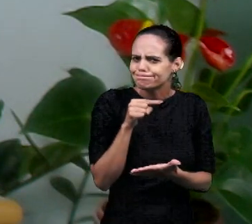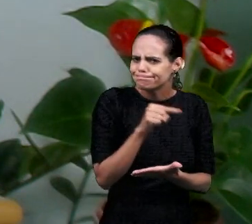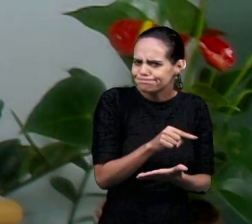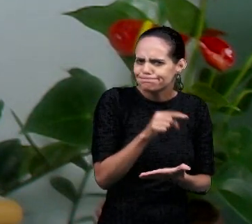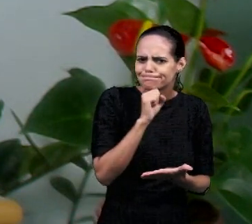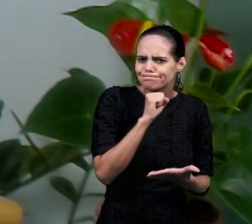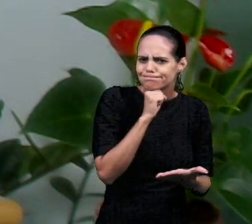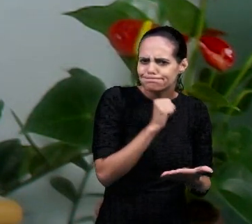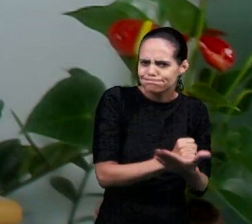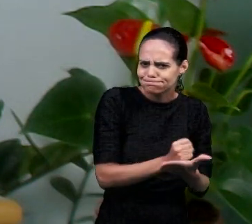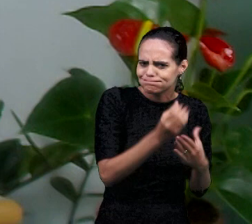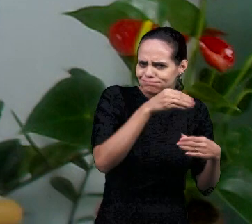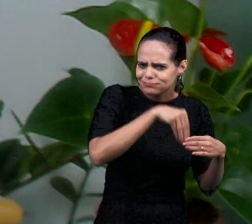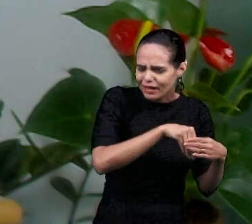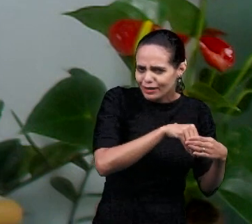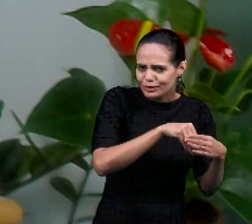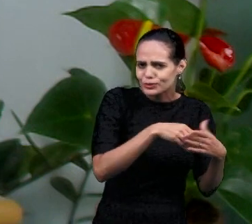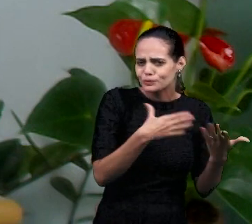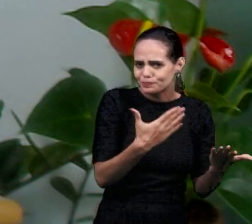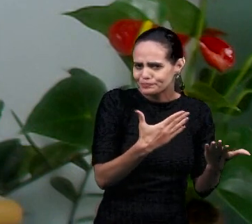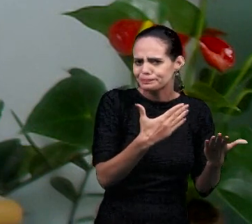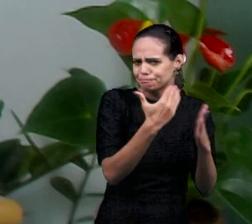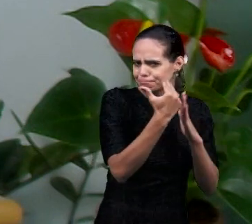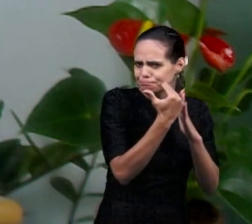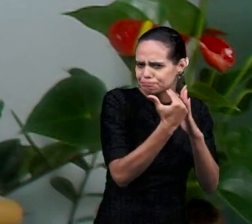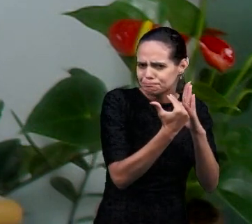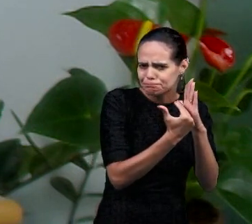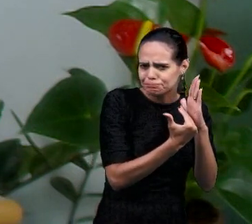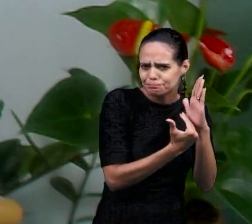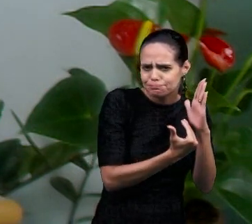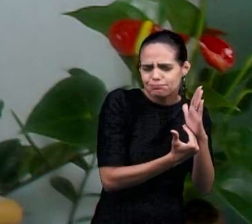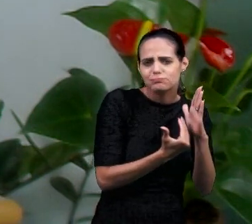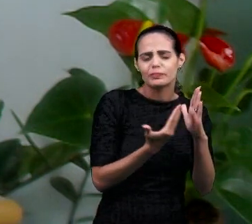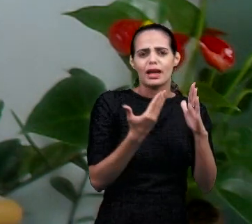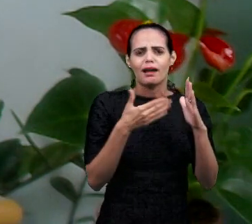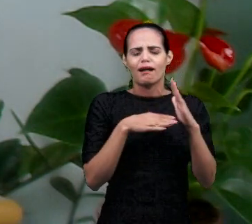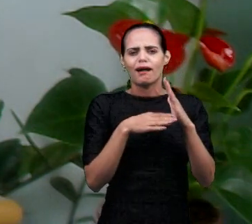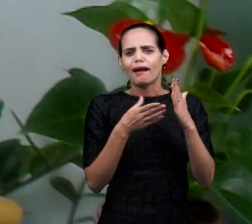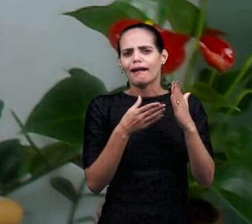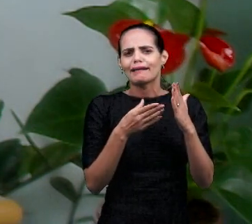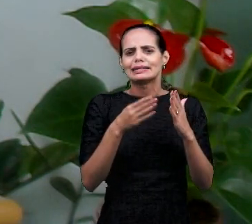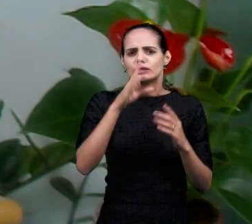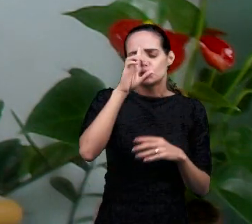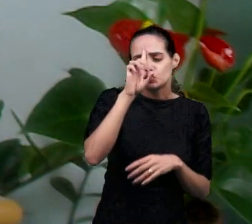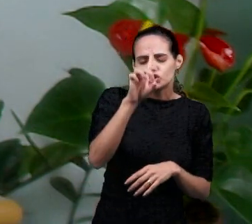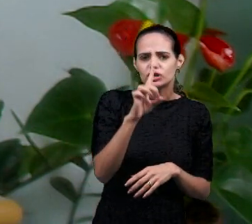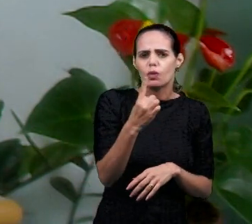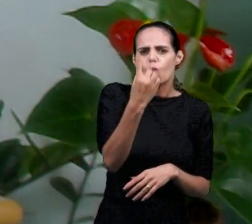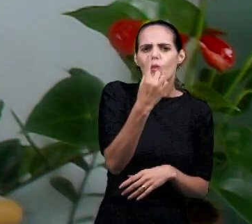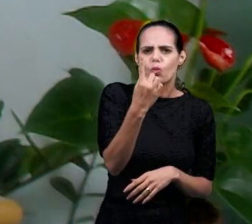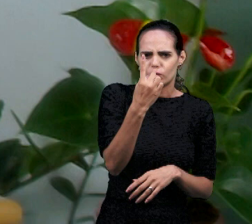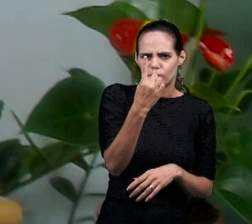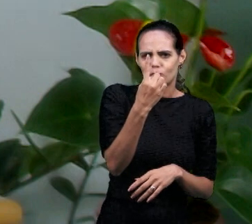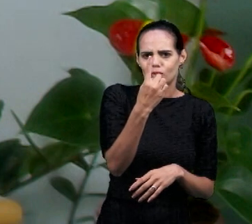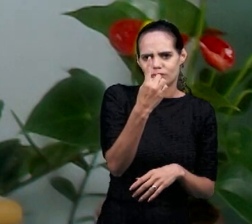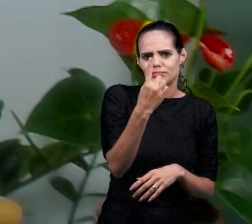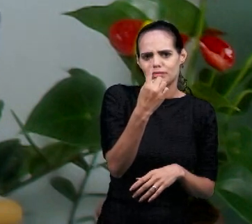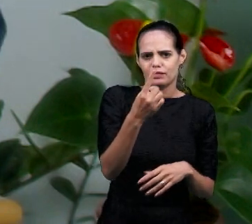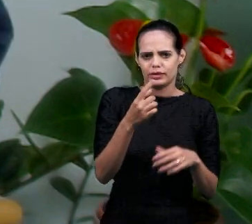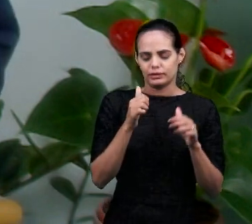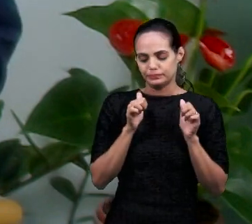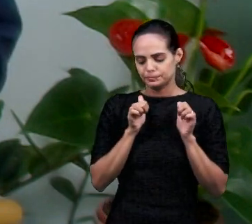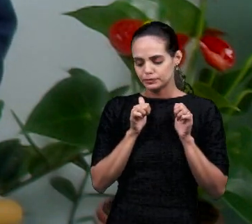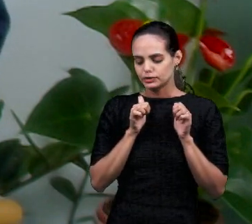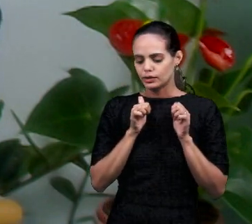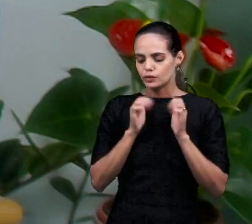l'Ancien Testament? Ils voulaient avoir garder des jours, ils voulaient faire ce qui appelait